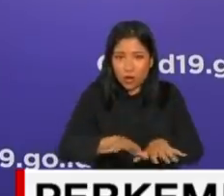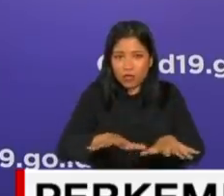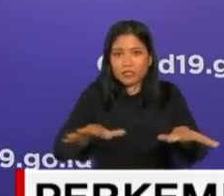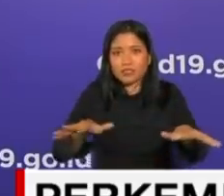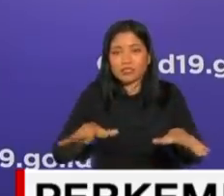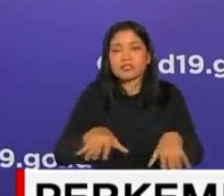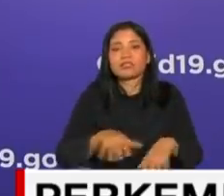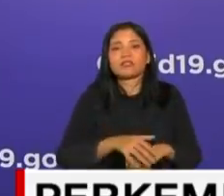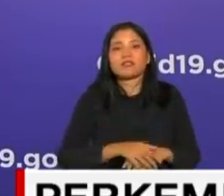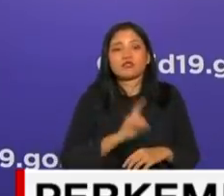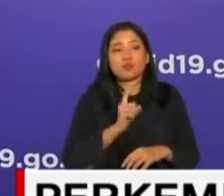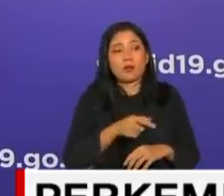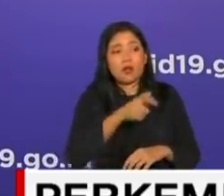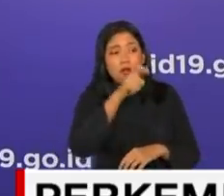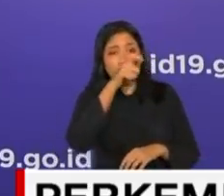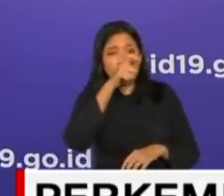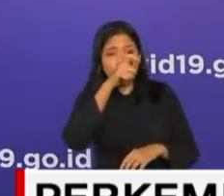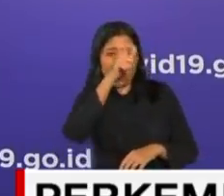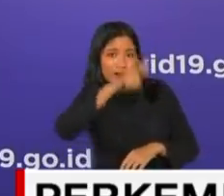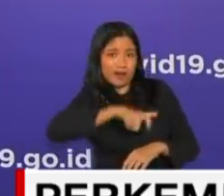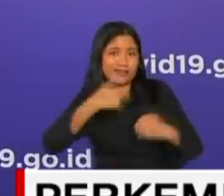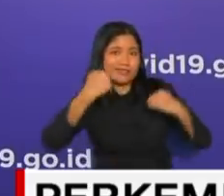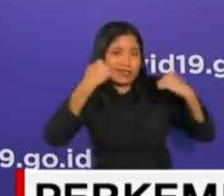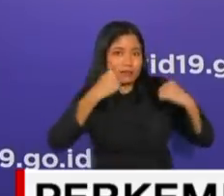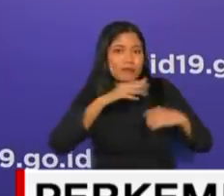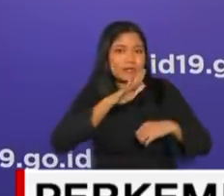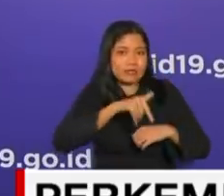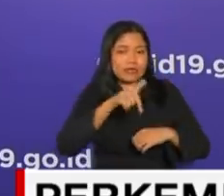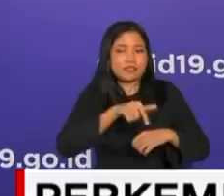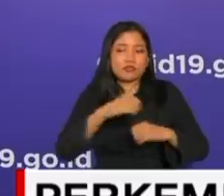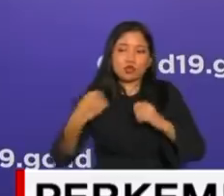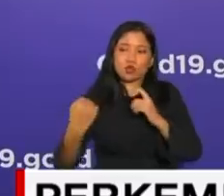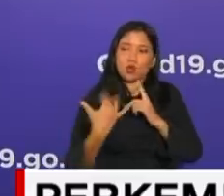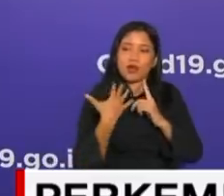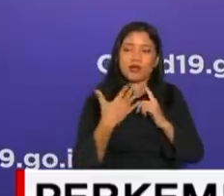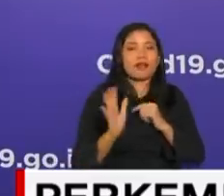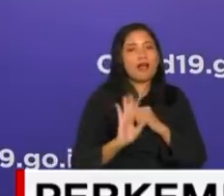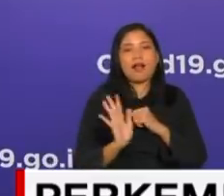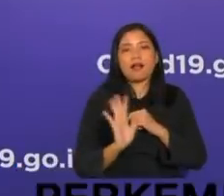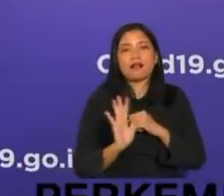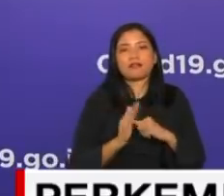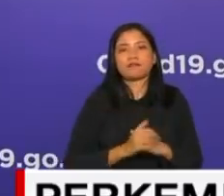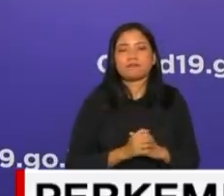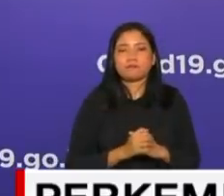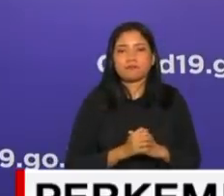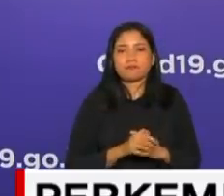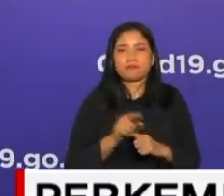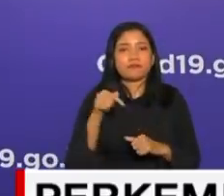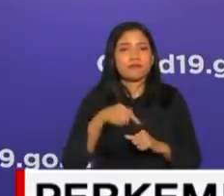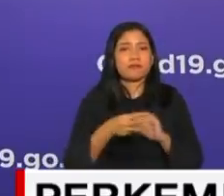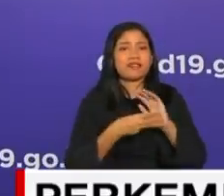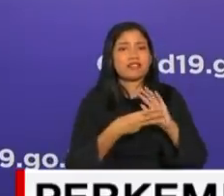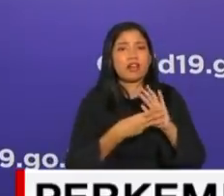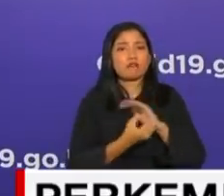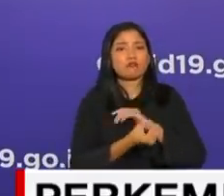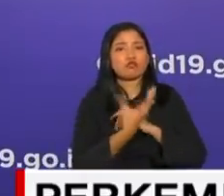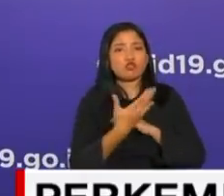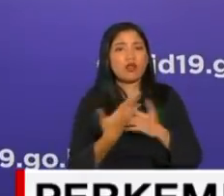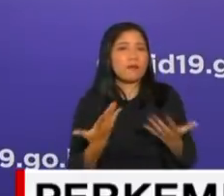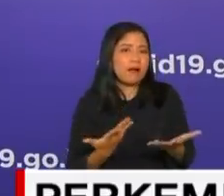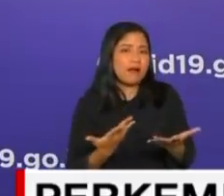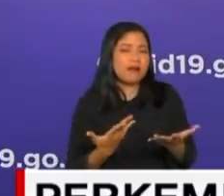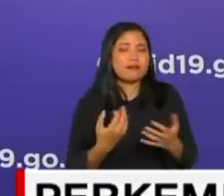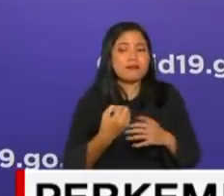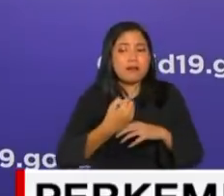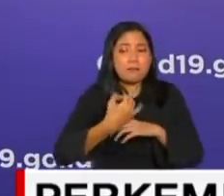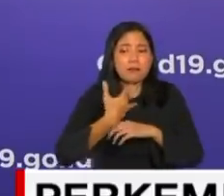masih sehat agar tidak tertular Penyakit ini kemudian permasalahan yang muncul bukan hanya tampak di bidang